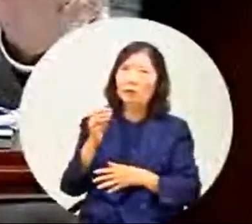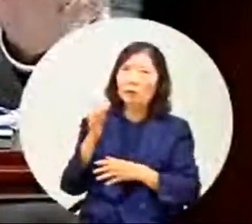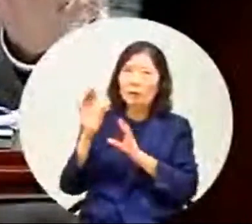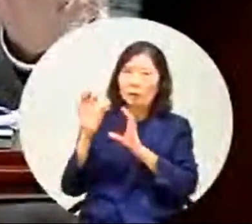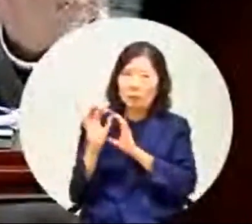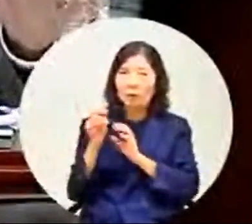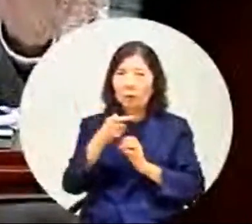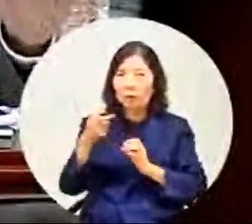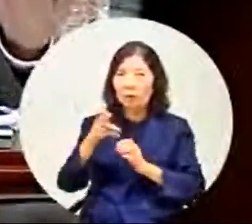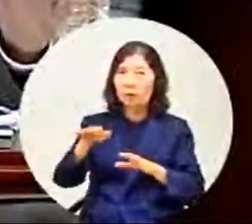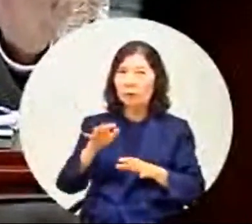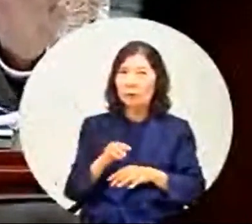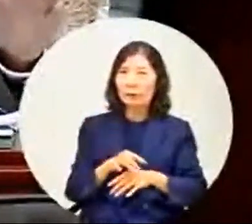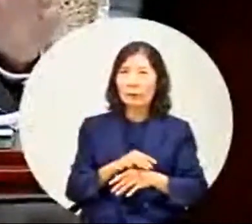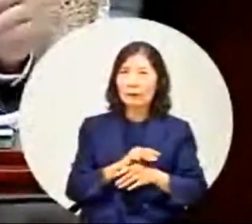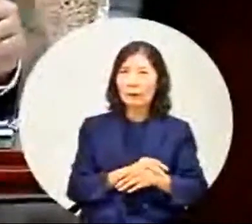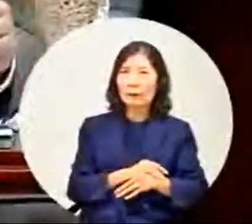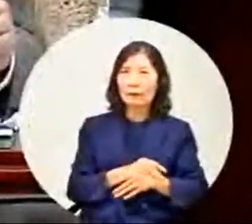时，